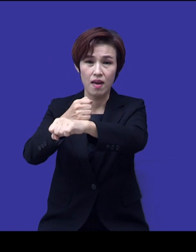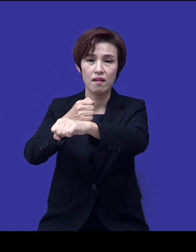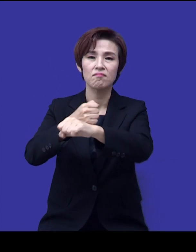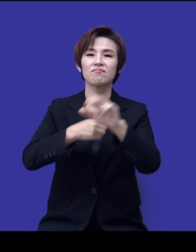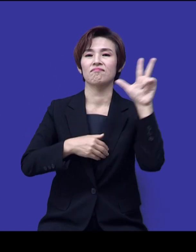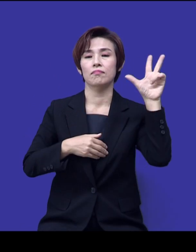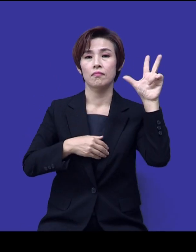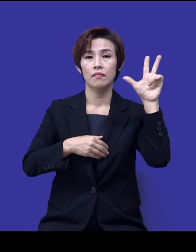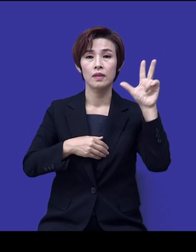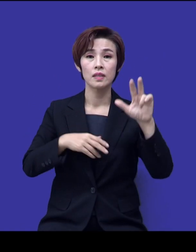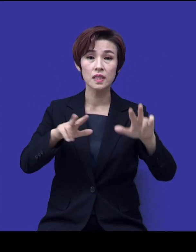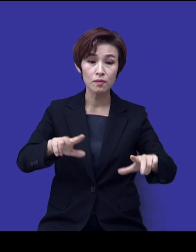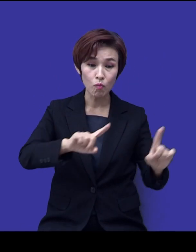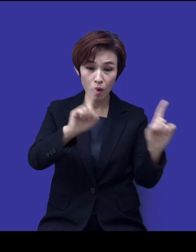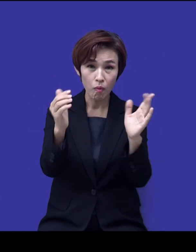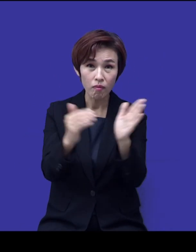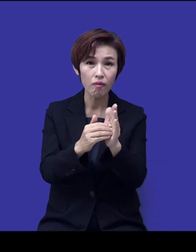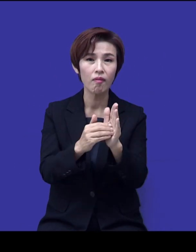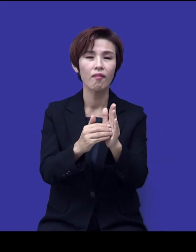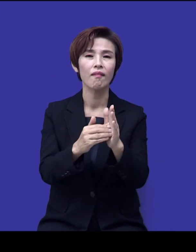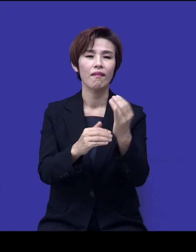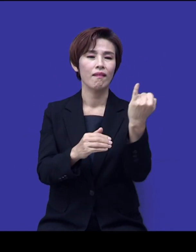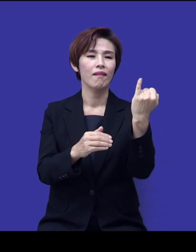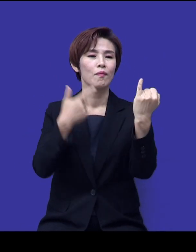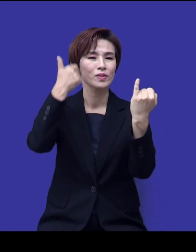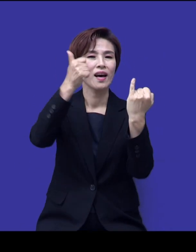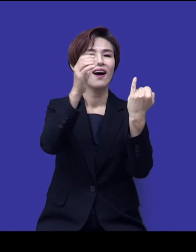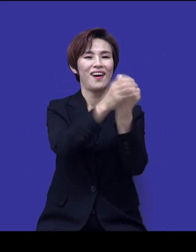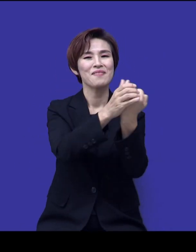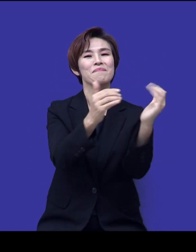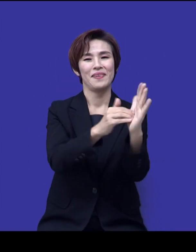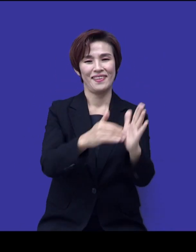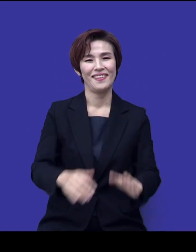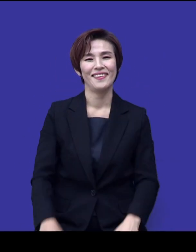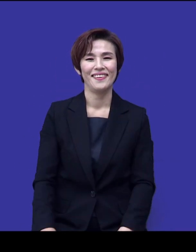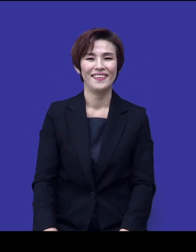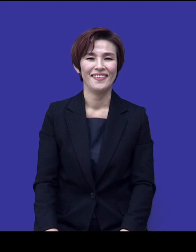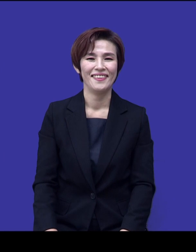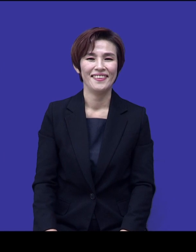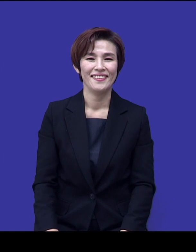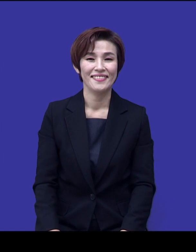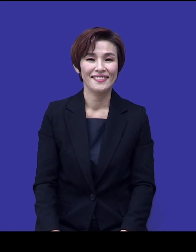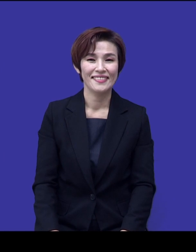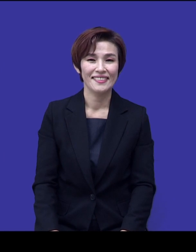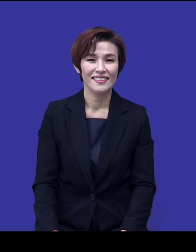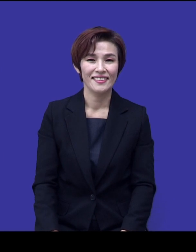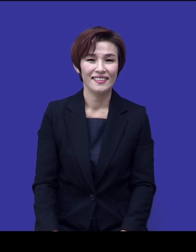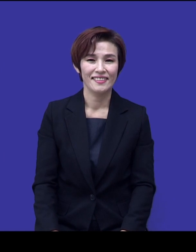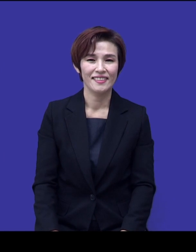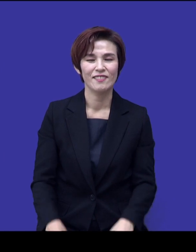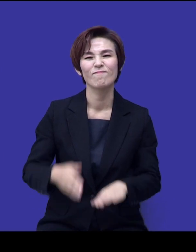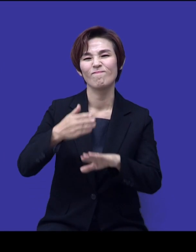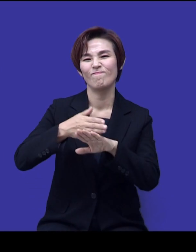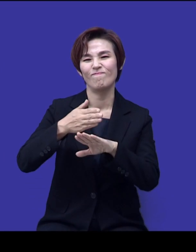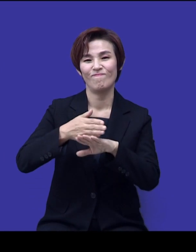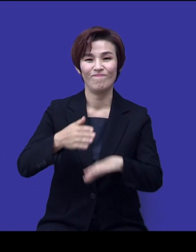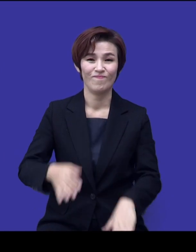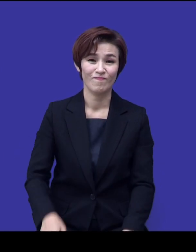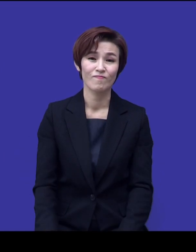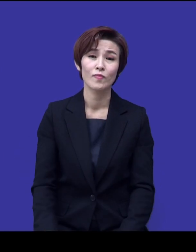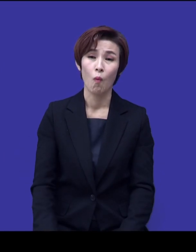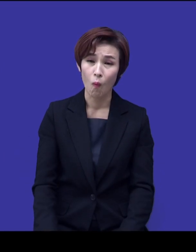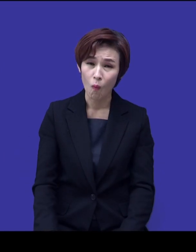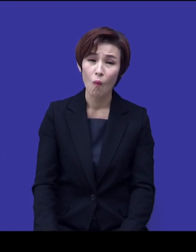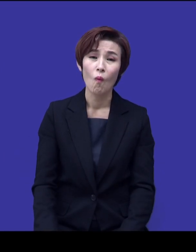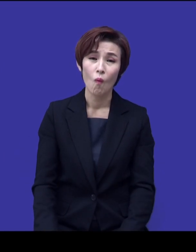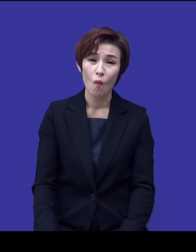됐어요. 아내분이요? 예. 아. 그래서 부목사님이 돼서 일을 하세요. 아, 감사하죠. 아, 그렇게